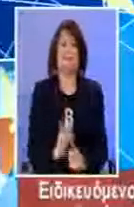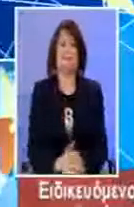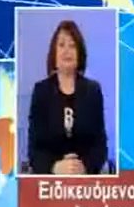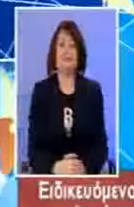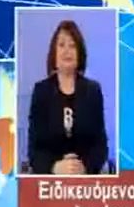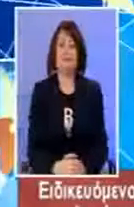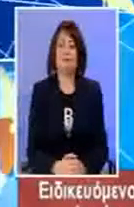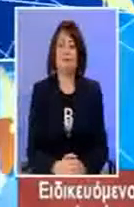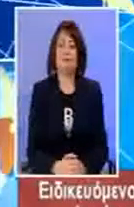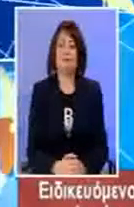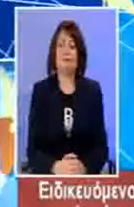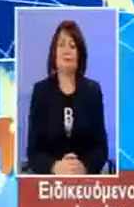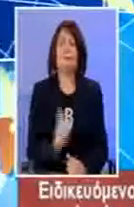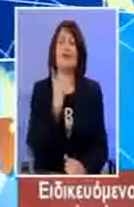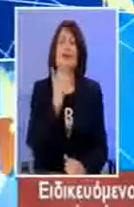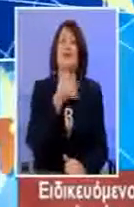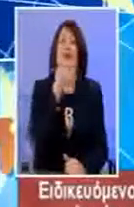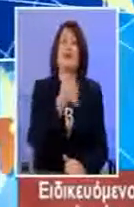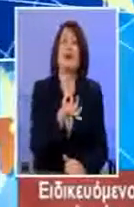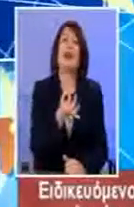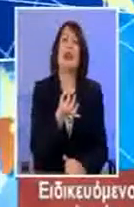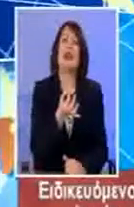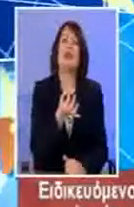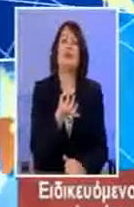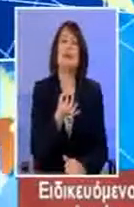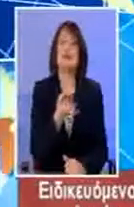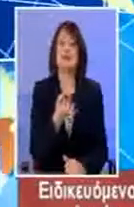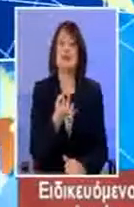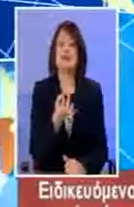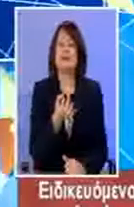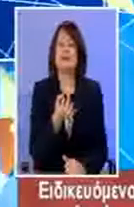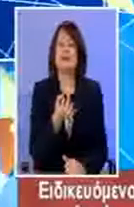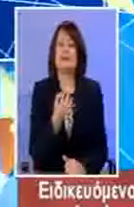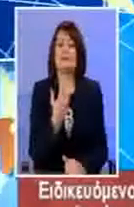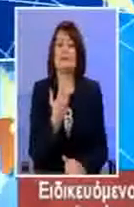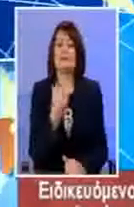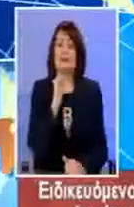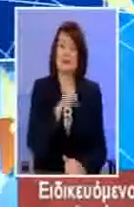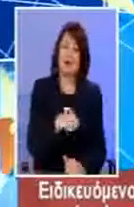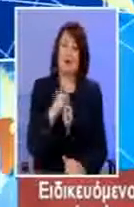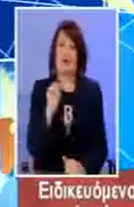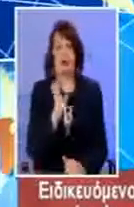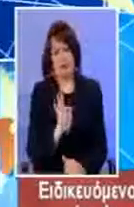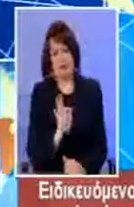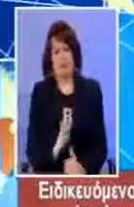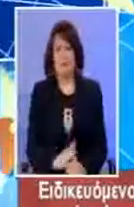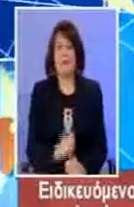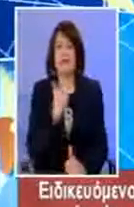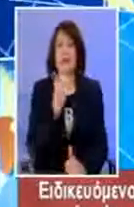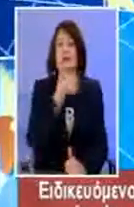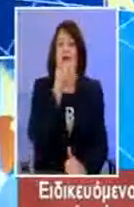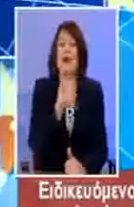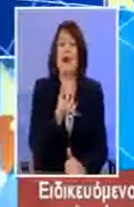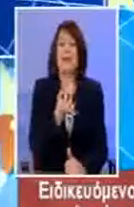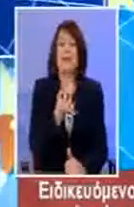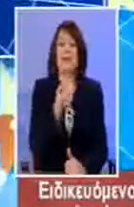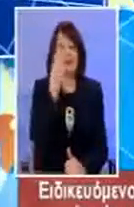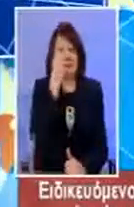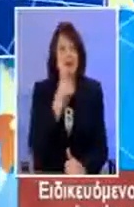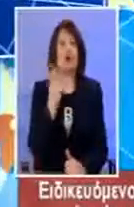Δεν μπορούμε να μιλάμε για τύφλο. Θα συμφωνήσω και θα διαφωνήσω με μέρη. Δεν μπορούμε να μιλάμε για τύφλωση,